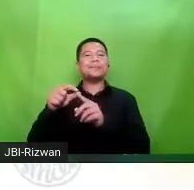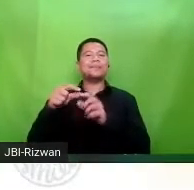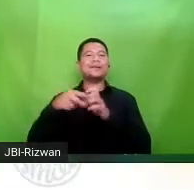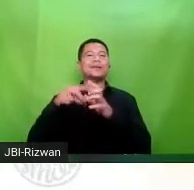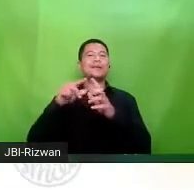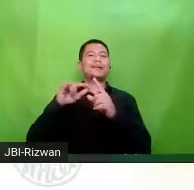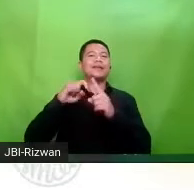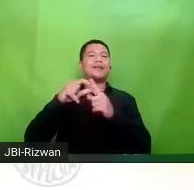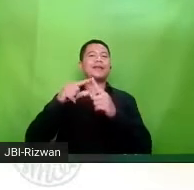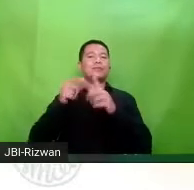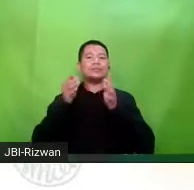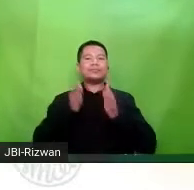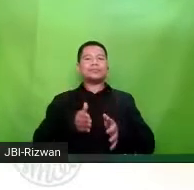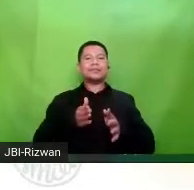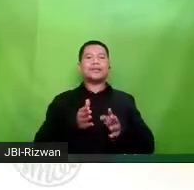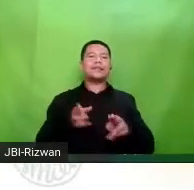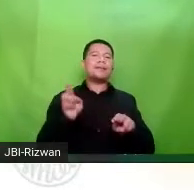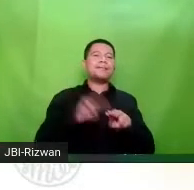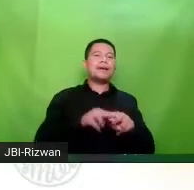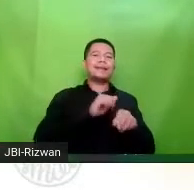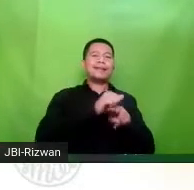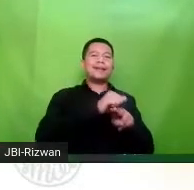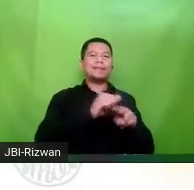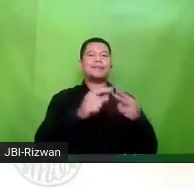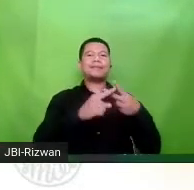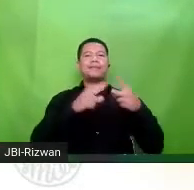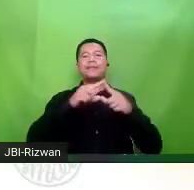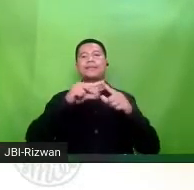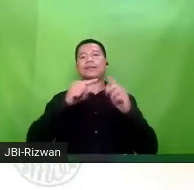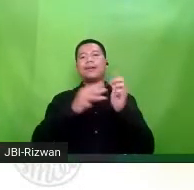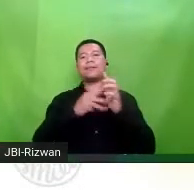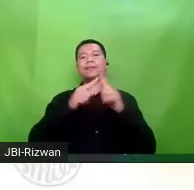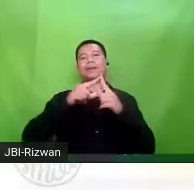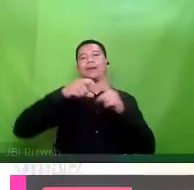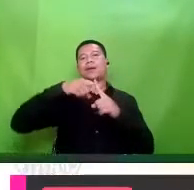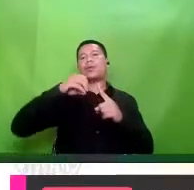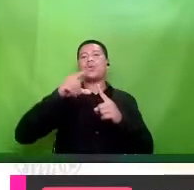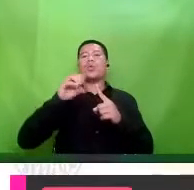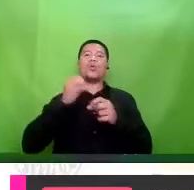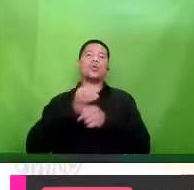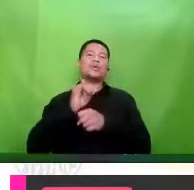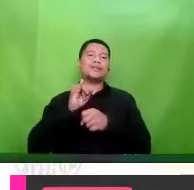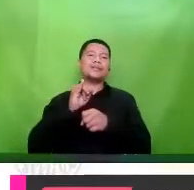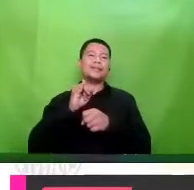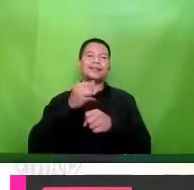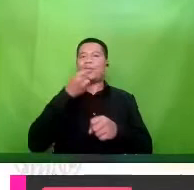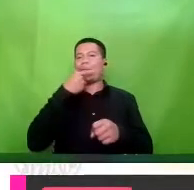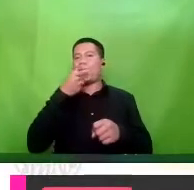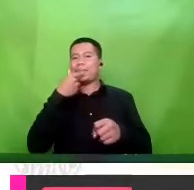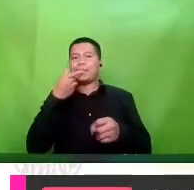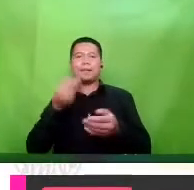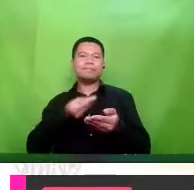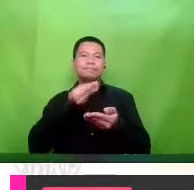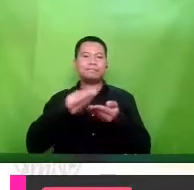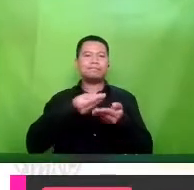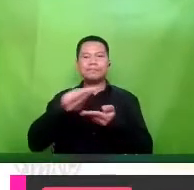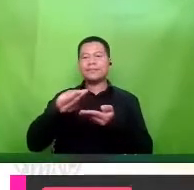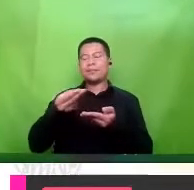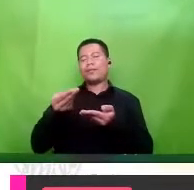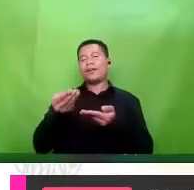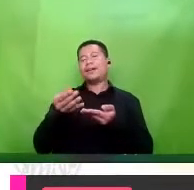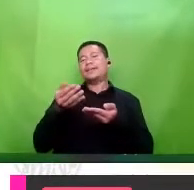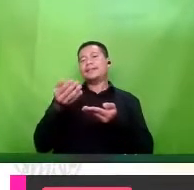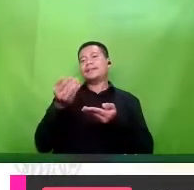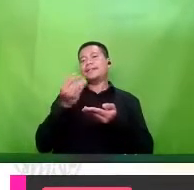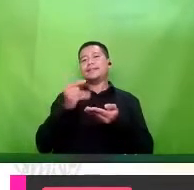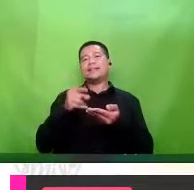terapi farmakologi. Jadi pemberian obat merupakan hal yang kemudian menjadi pertimbangan utama pada kasus